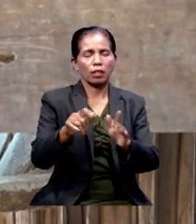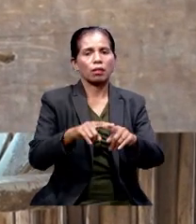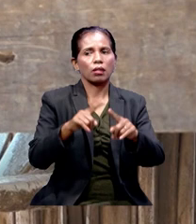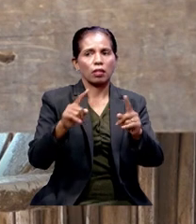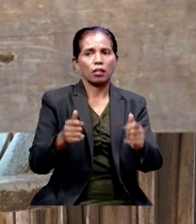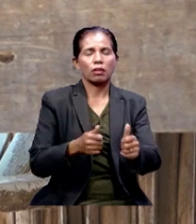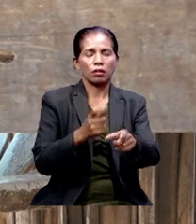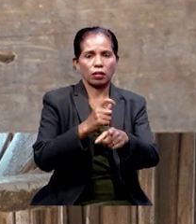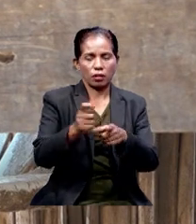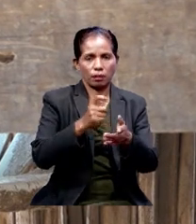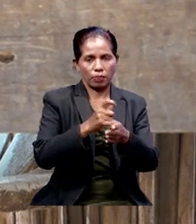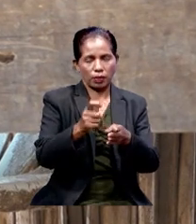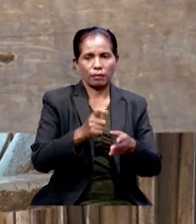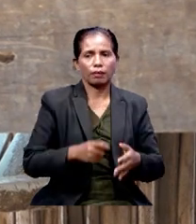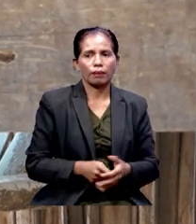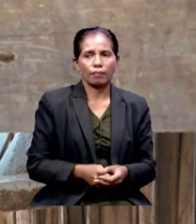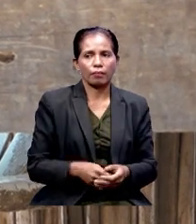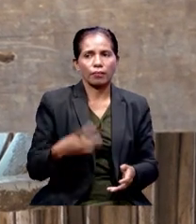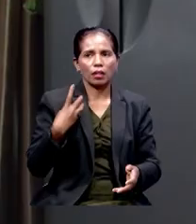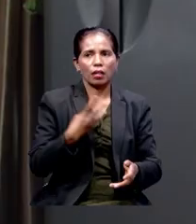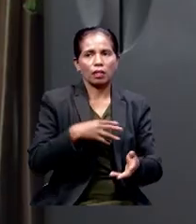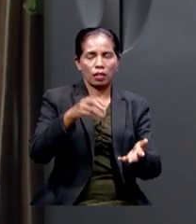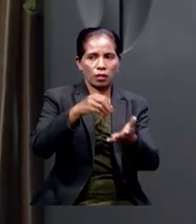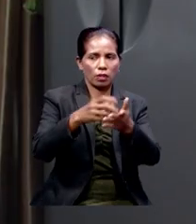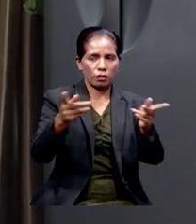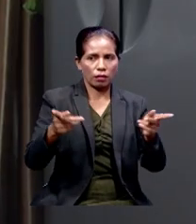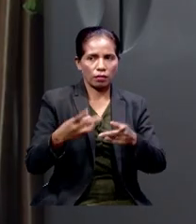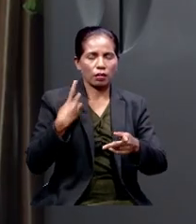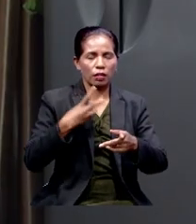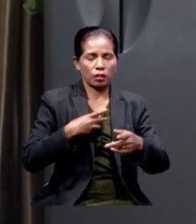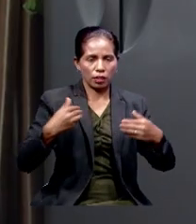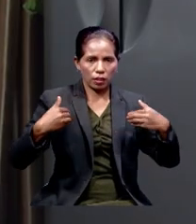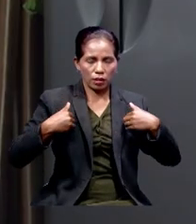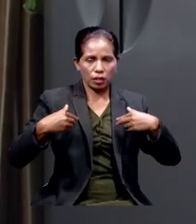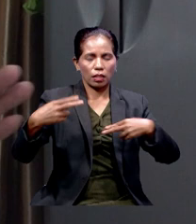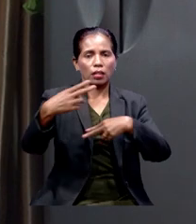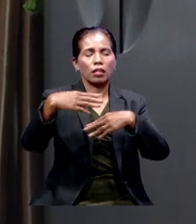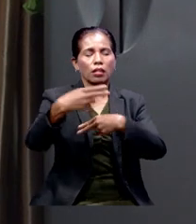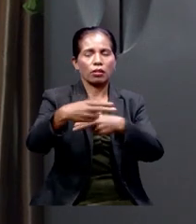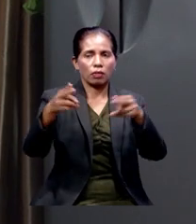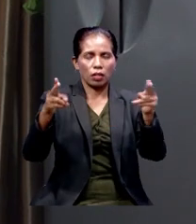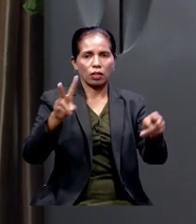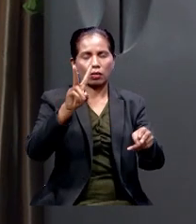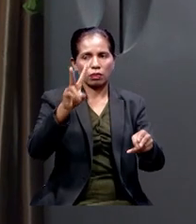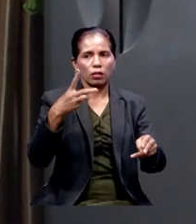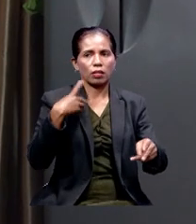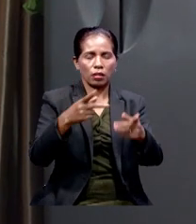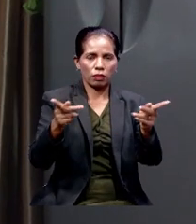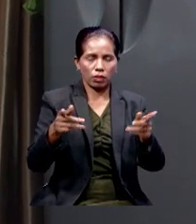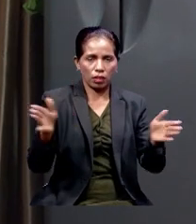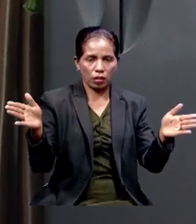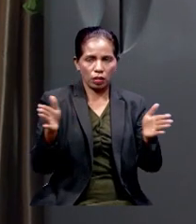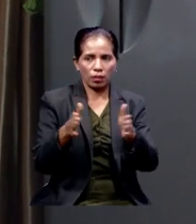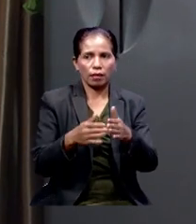retuir terapia. Ita kriya kondisi ita ne, ita ya dormitori rua, maske limitado ita ne area ne kikuan jadi